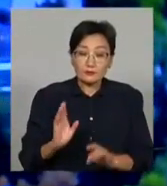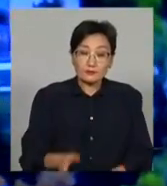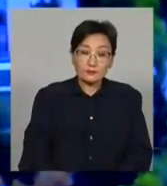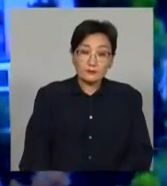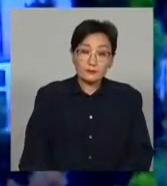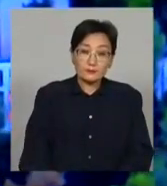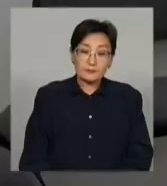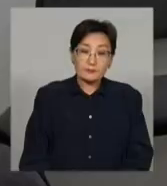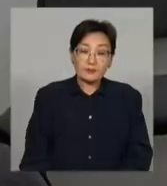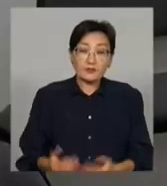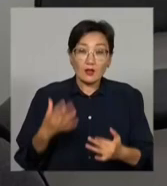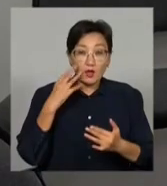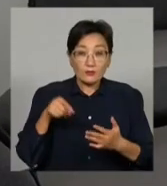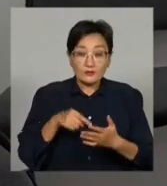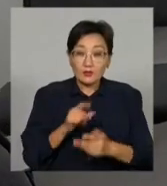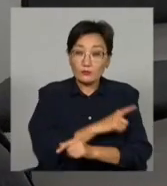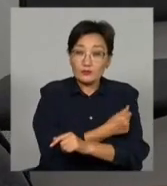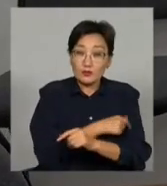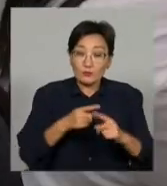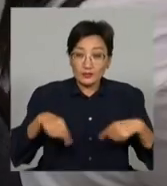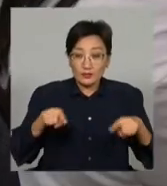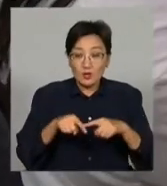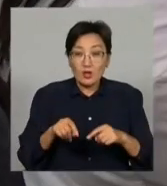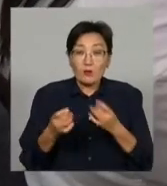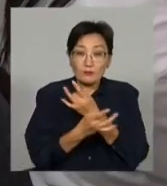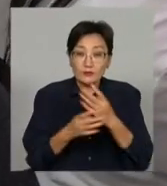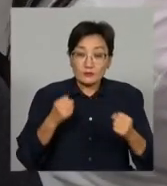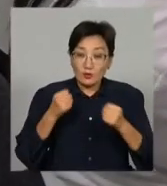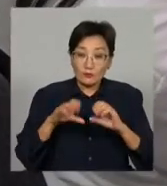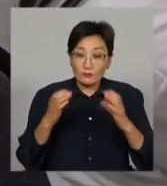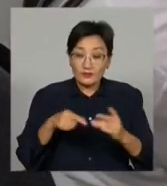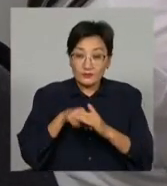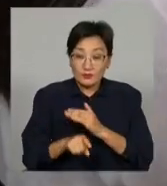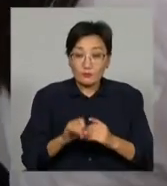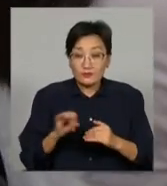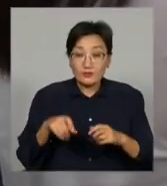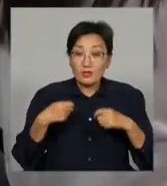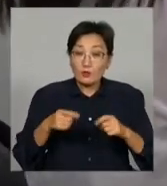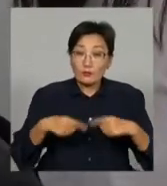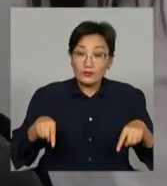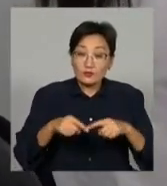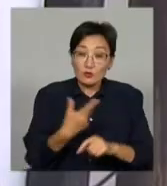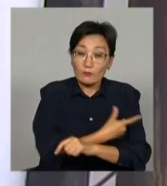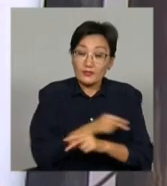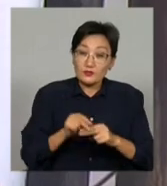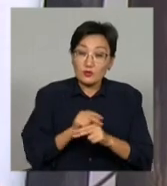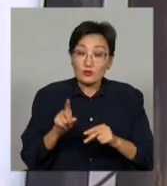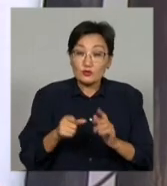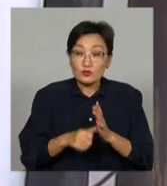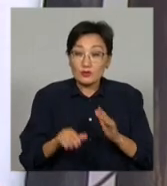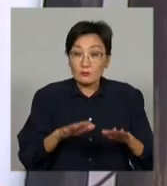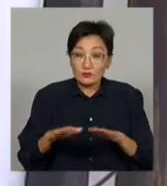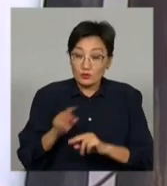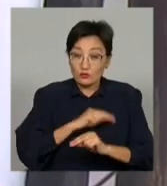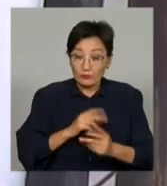білейік. Қазір Алматыдағы медициналық ұйымдарда, мәдениет және спорт нысандарында, сондай-ақ сауда орындарында екпе салатын 160 пункт жұмыс